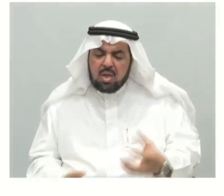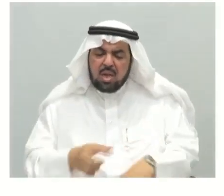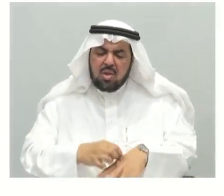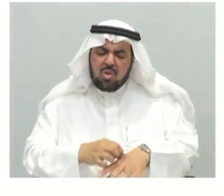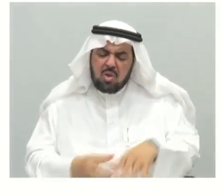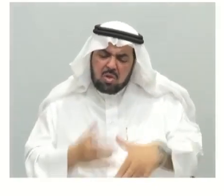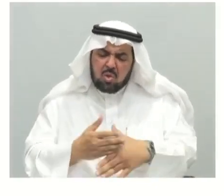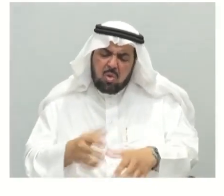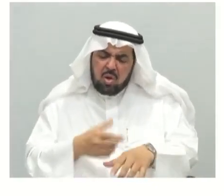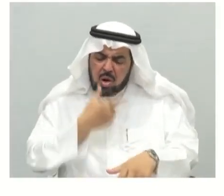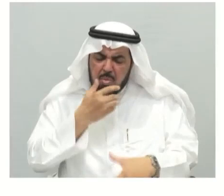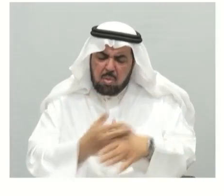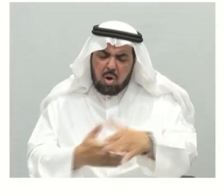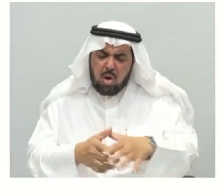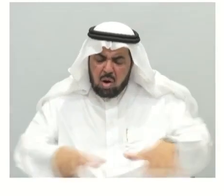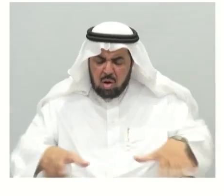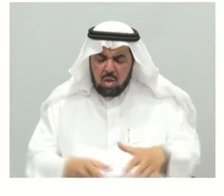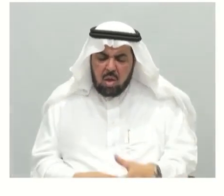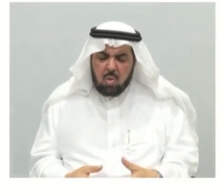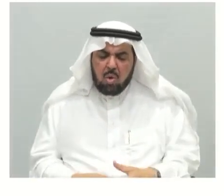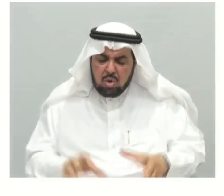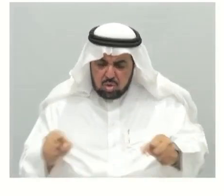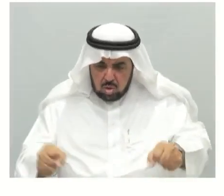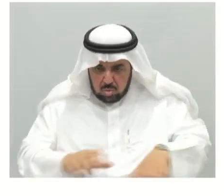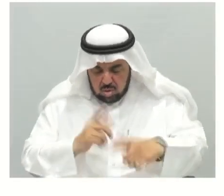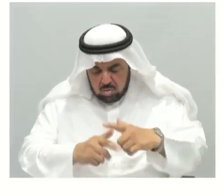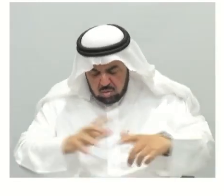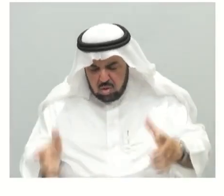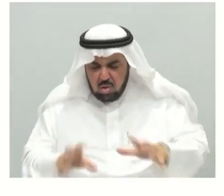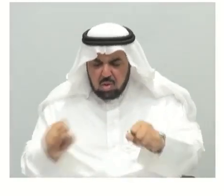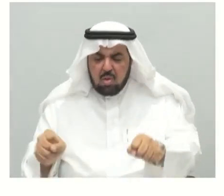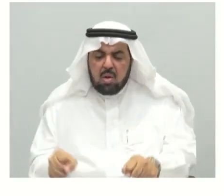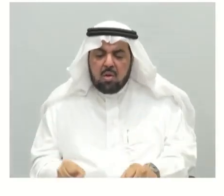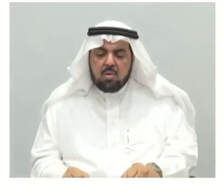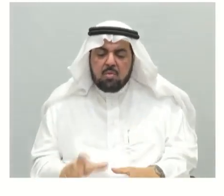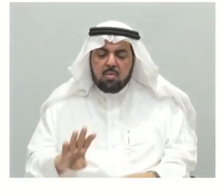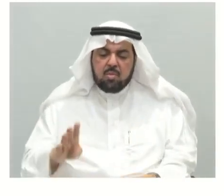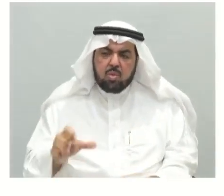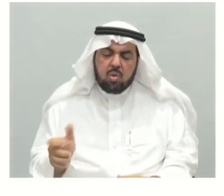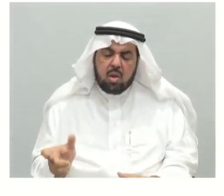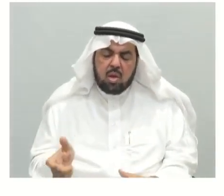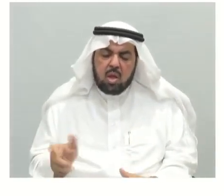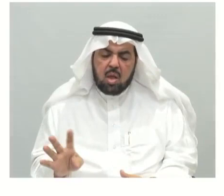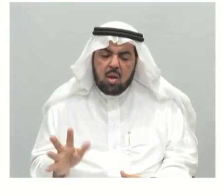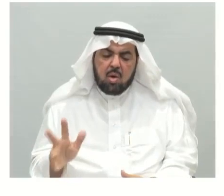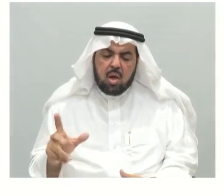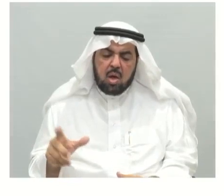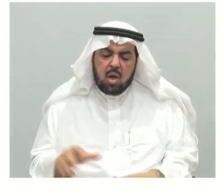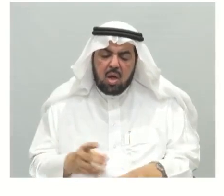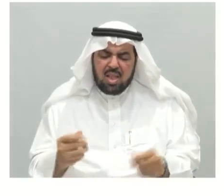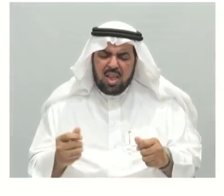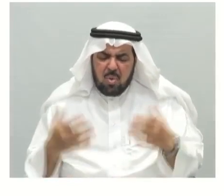كتطوير الاراضي وجميع الشع المرجانيه وجمع الشع المرجانيه للحصول على كربونات الكالسيوم وايضا التلوث